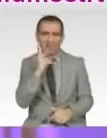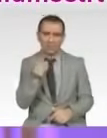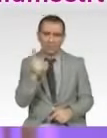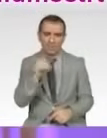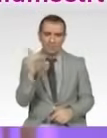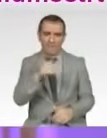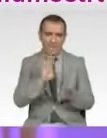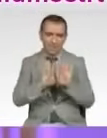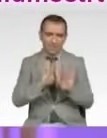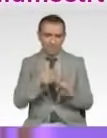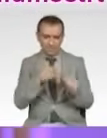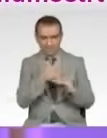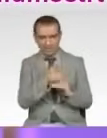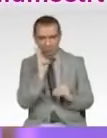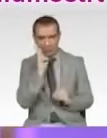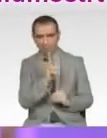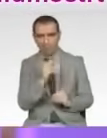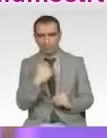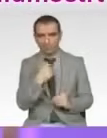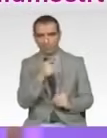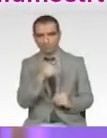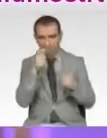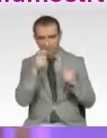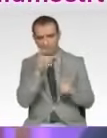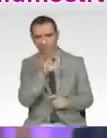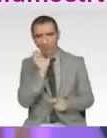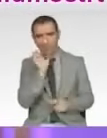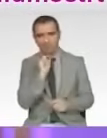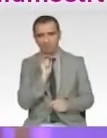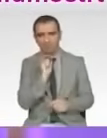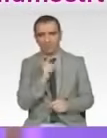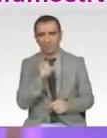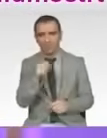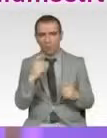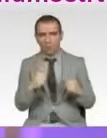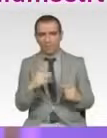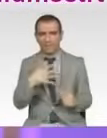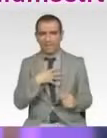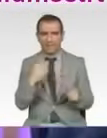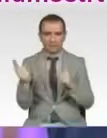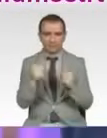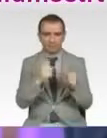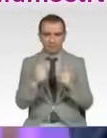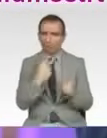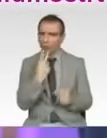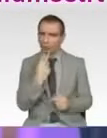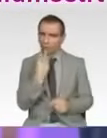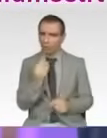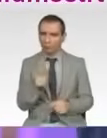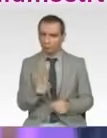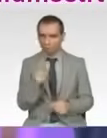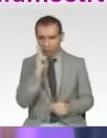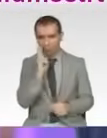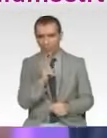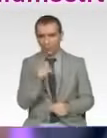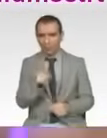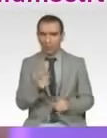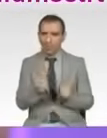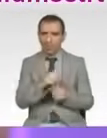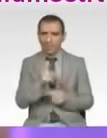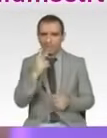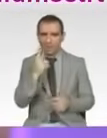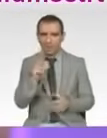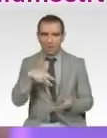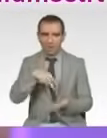Böyle kapıdan girdi, gördüm ben onu. Yaşlı teyze hemen dikkatimi çekti. Orada böyle kendi aralarında bir konuşma oldu, onu da fark ettim. Sonra baktım